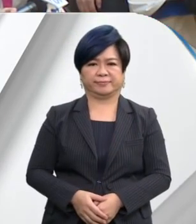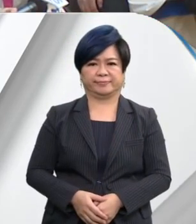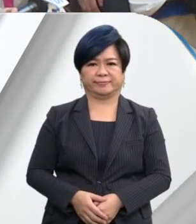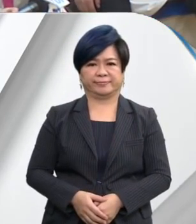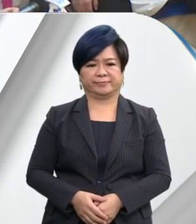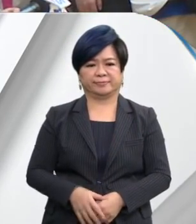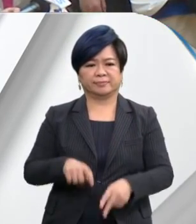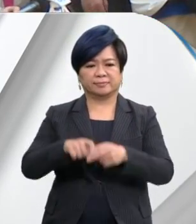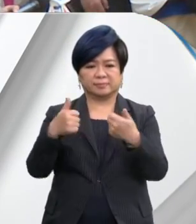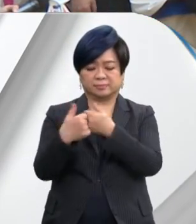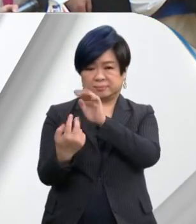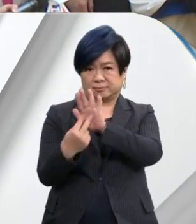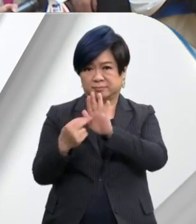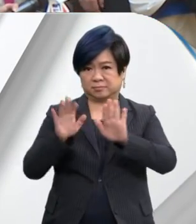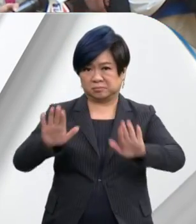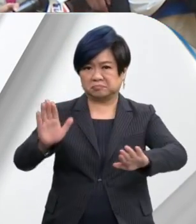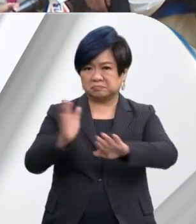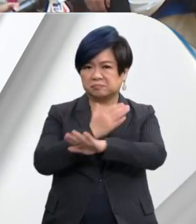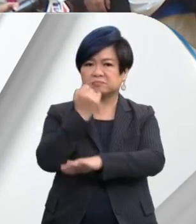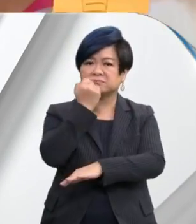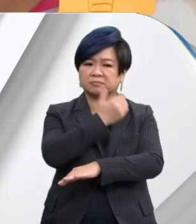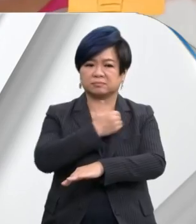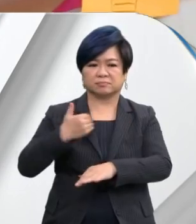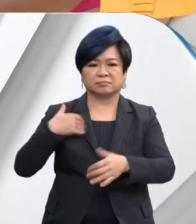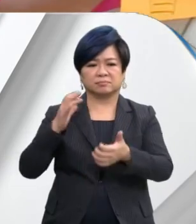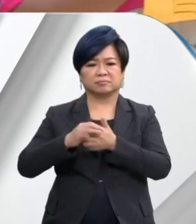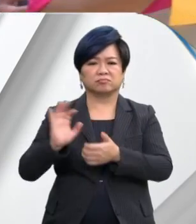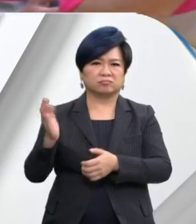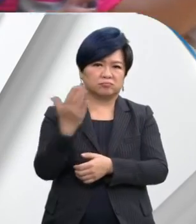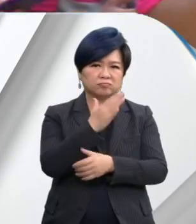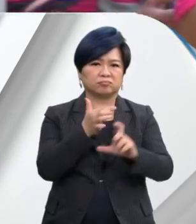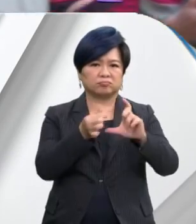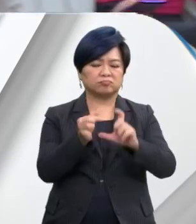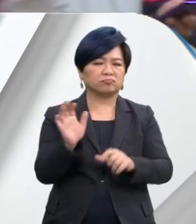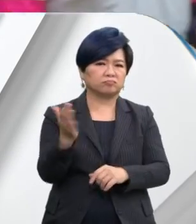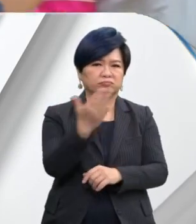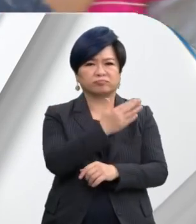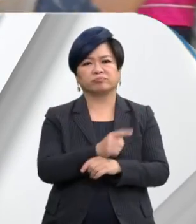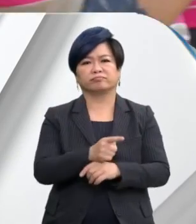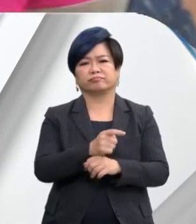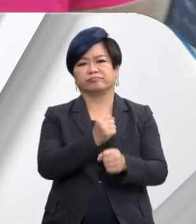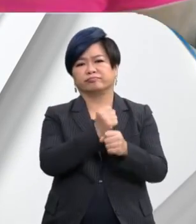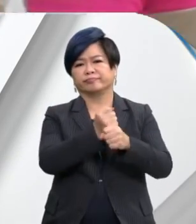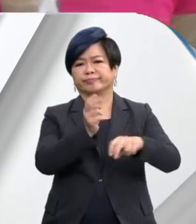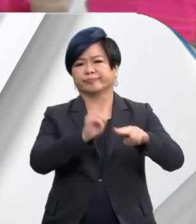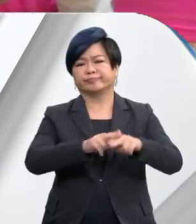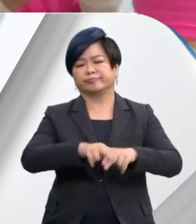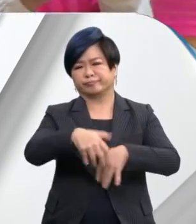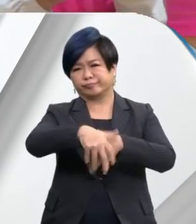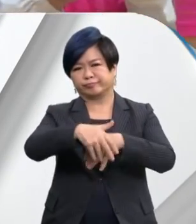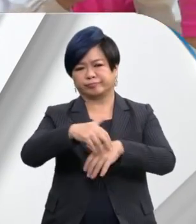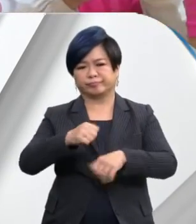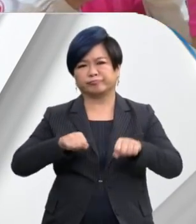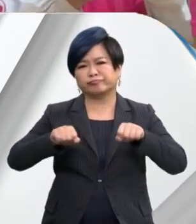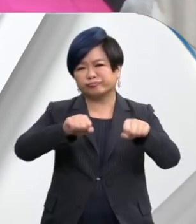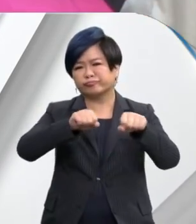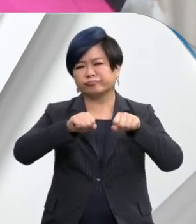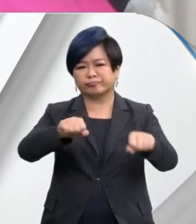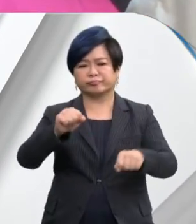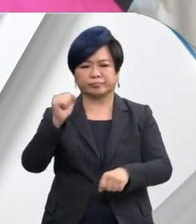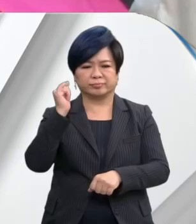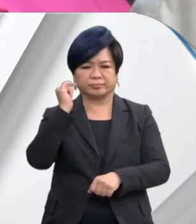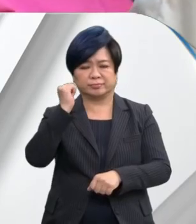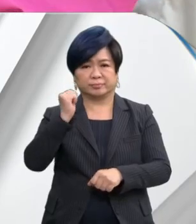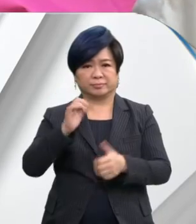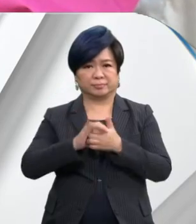工会讲唔排除，但根本一开始发起不停息、不停气的罢工游行，每个月的年业十七，天天摆大盒之前，做